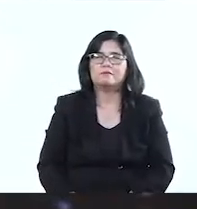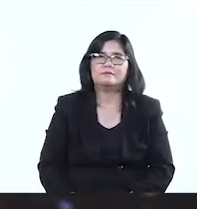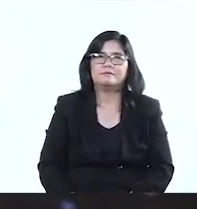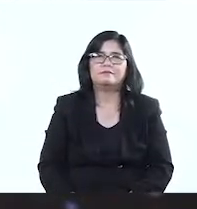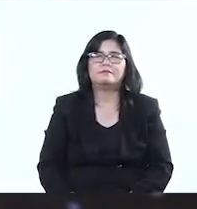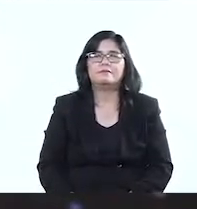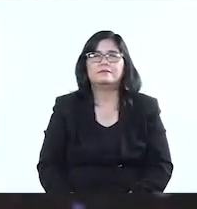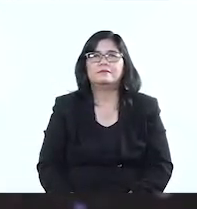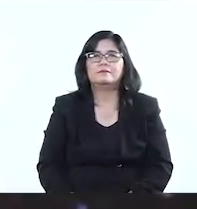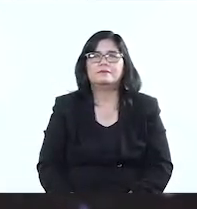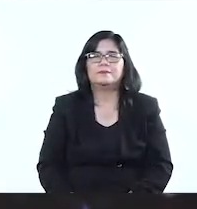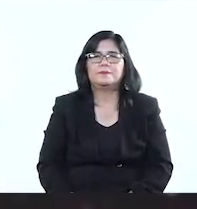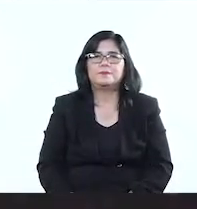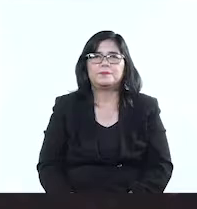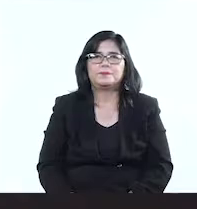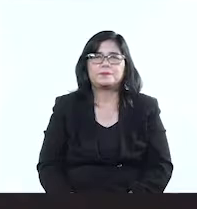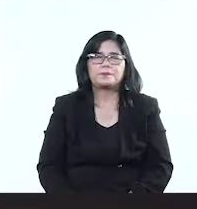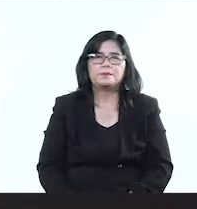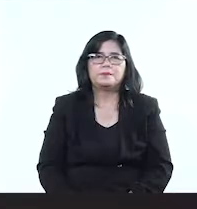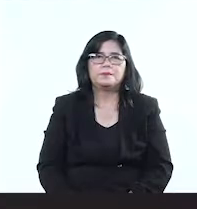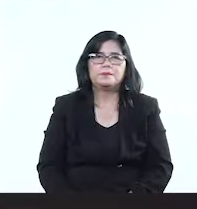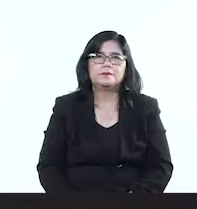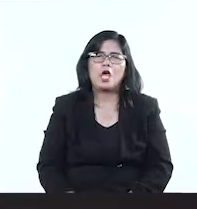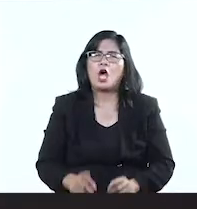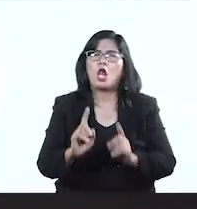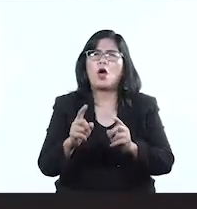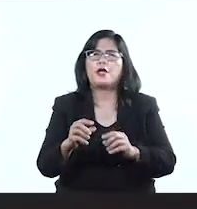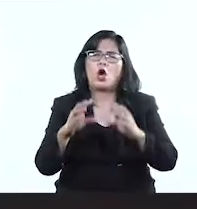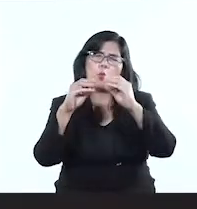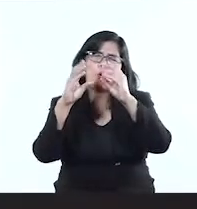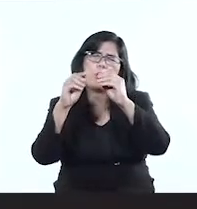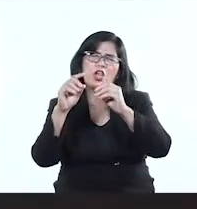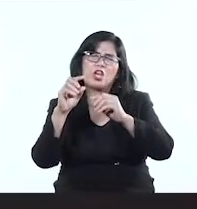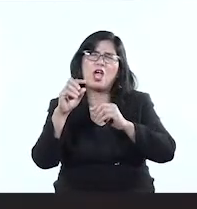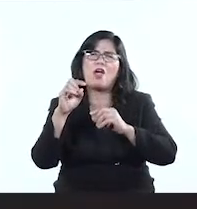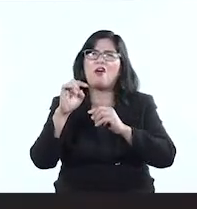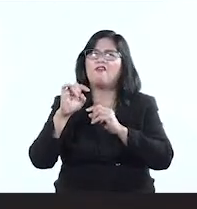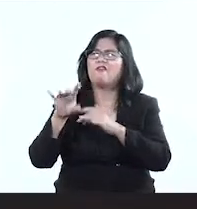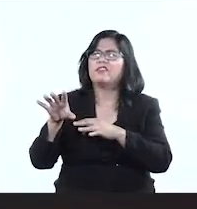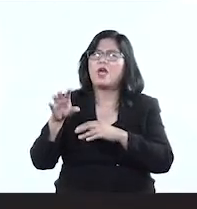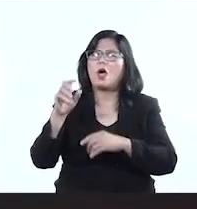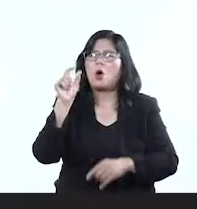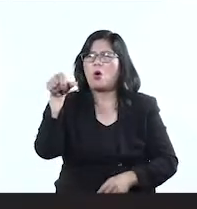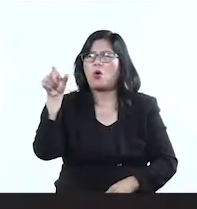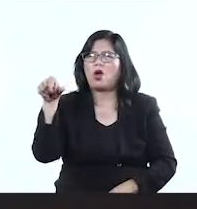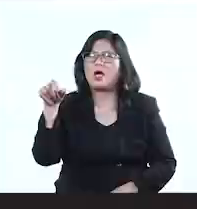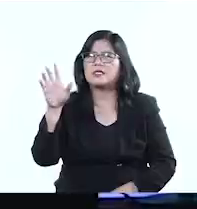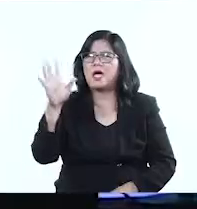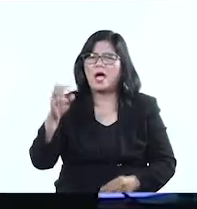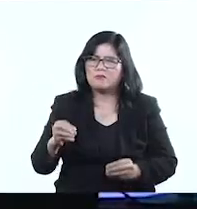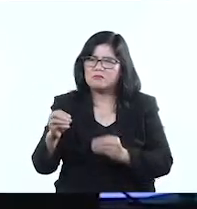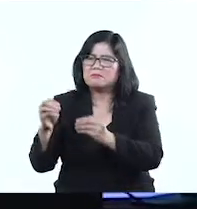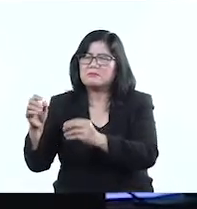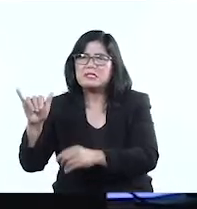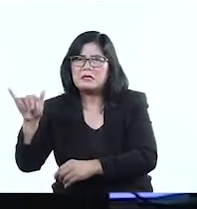bilang Oh ya kan Hai paling suka ngomongin orang yang suka fitnah orang kita enggak terbawa pada dosa Mereka